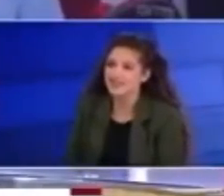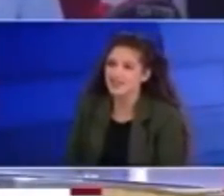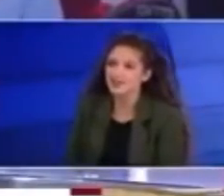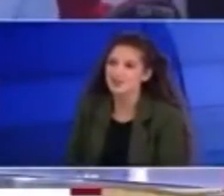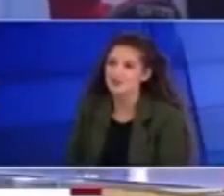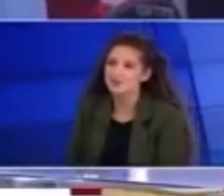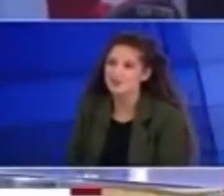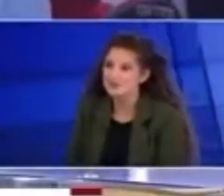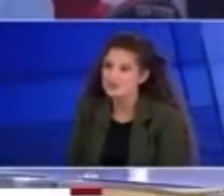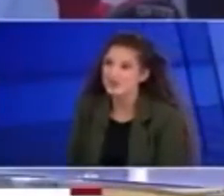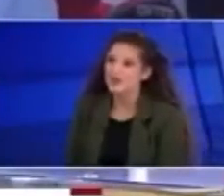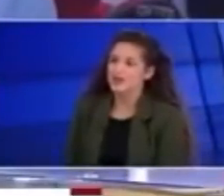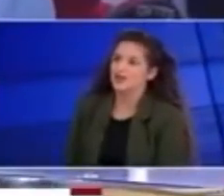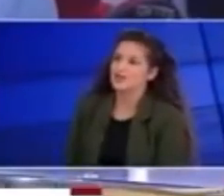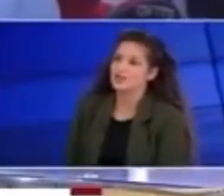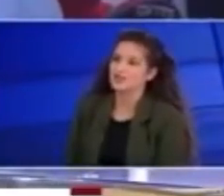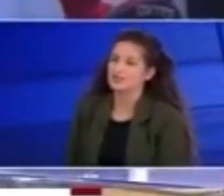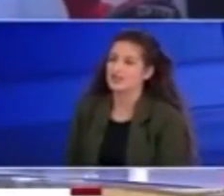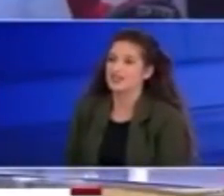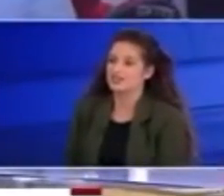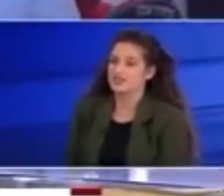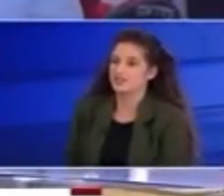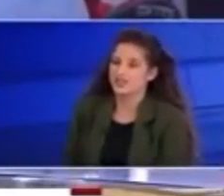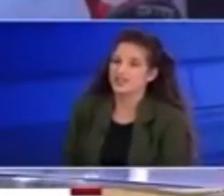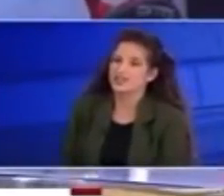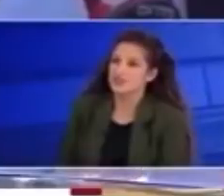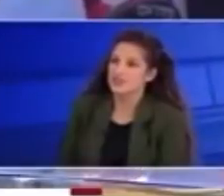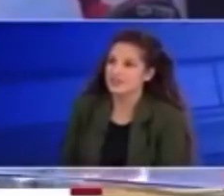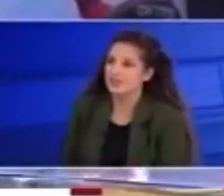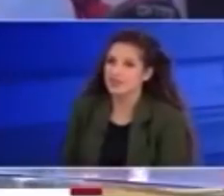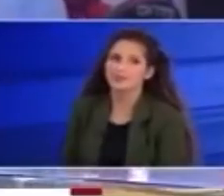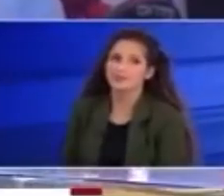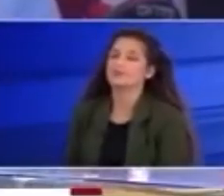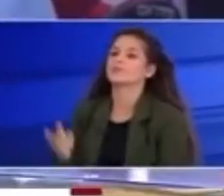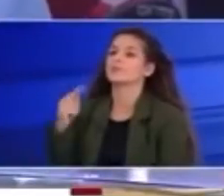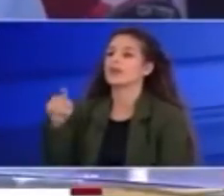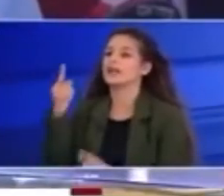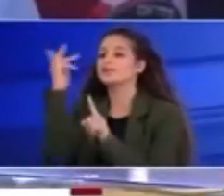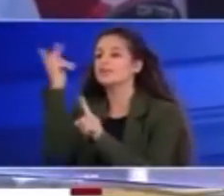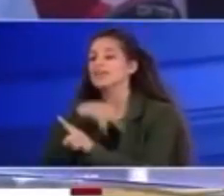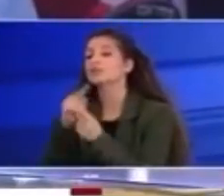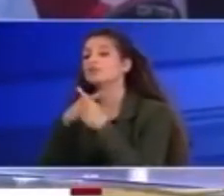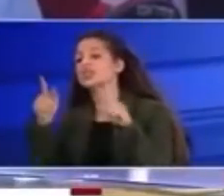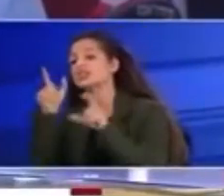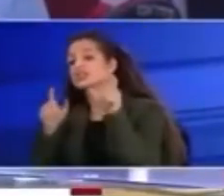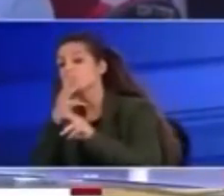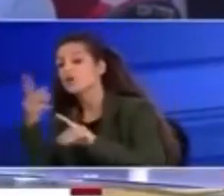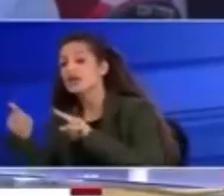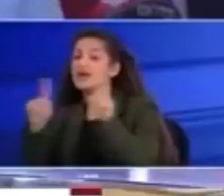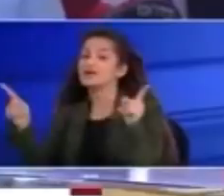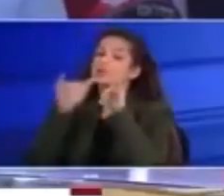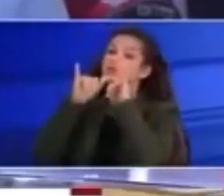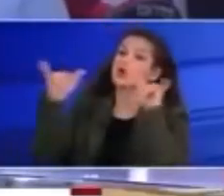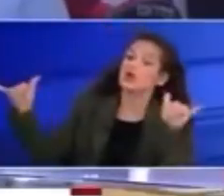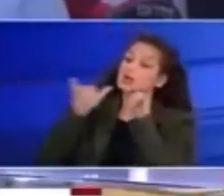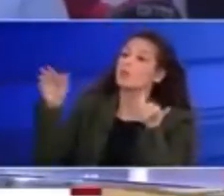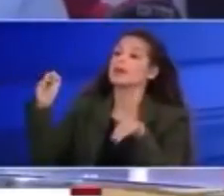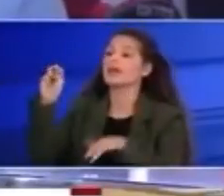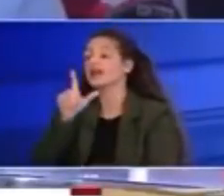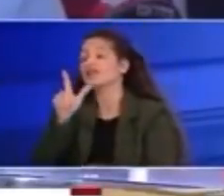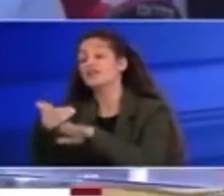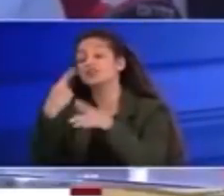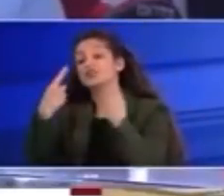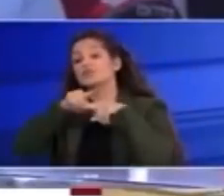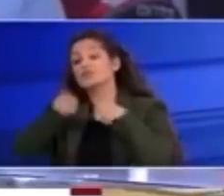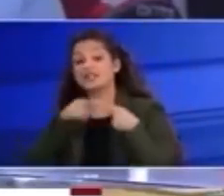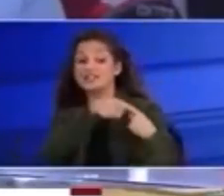את זה, הליכוד פשוט לא רציתם שיתפוס לכם מקום. כל מיני אנשי שמאל כאלו ואחרים צורכים את נשמתם, או מיקי לוי לפני שהיה יושב